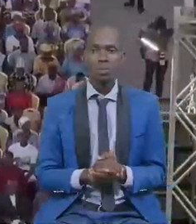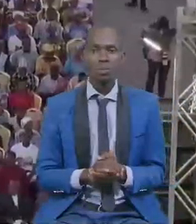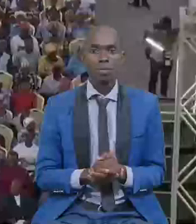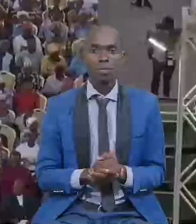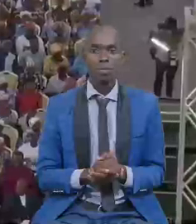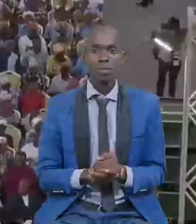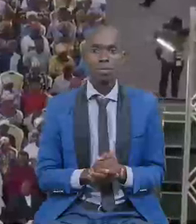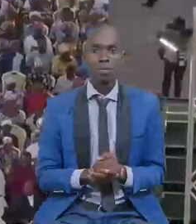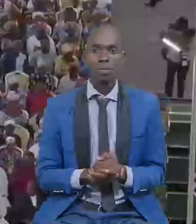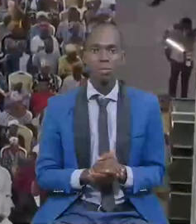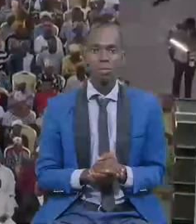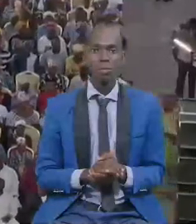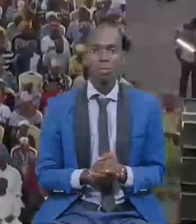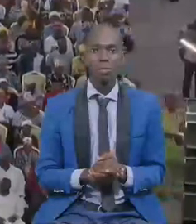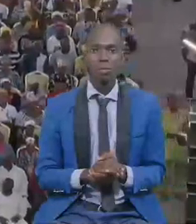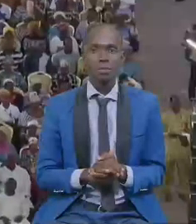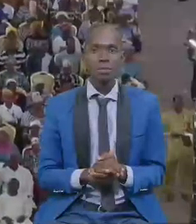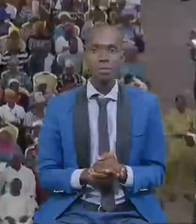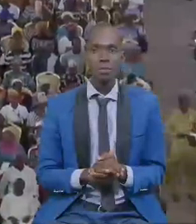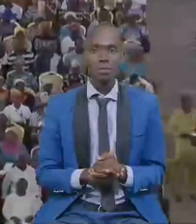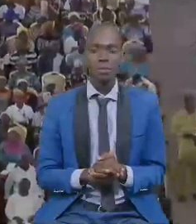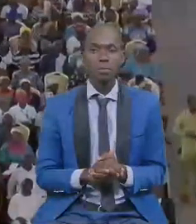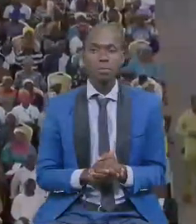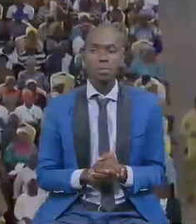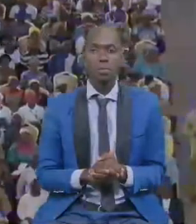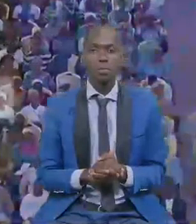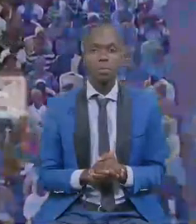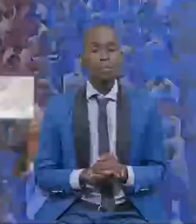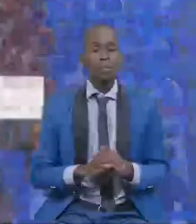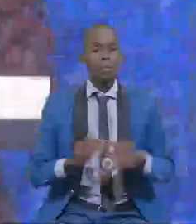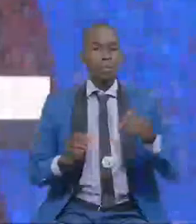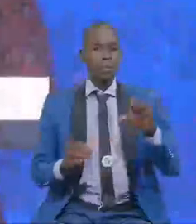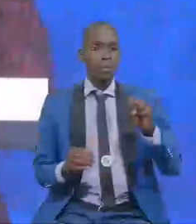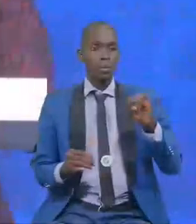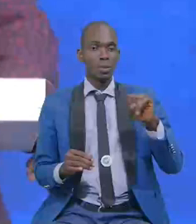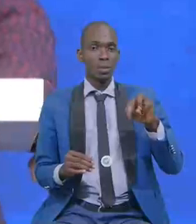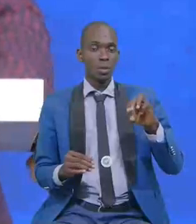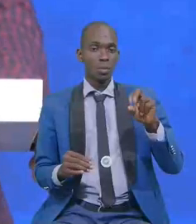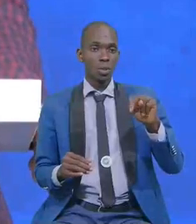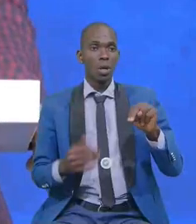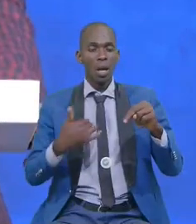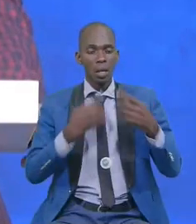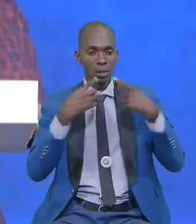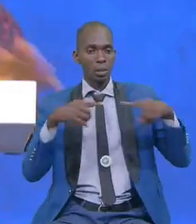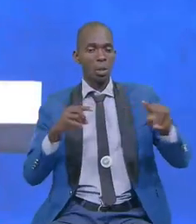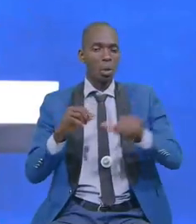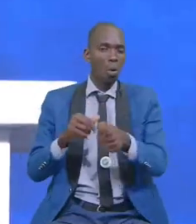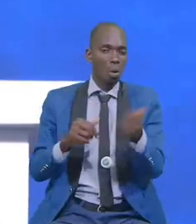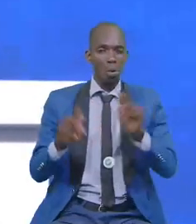lui pour faire ce qu'il veut faire, accomplir son plan dans ta vie. Simon a déclaré, d'autres ont